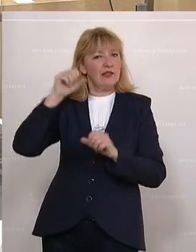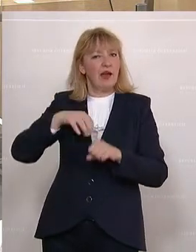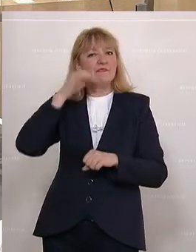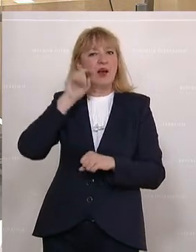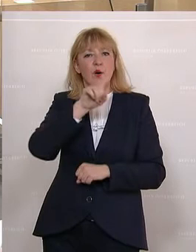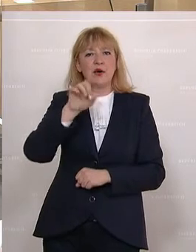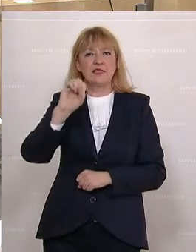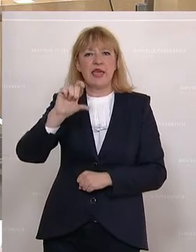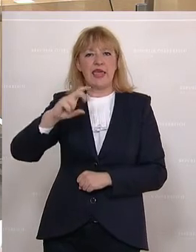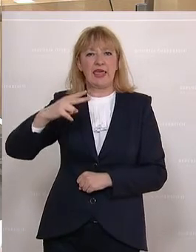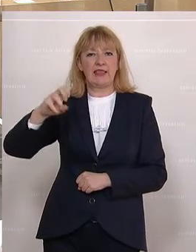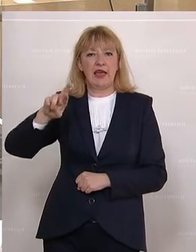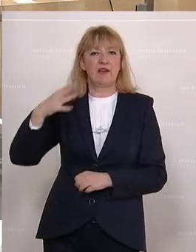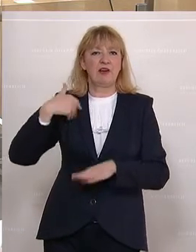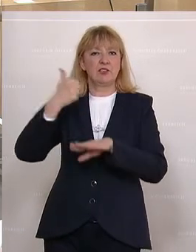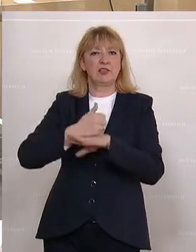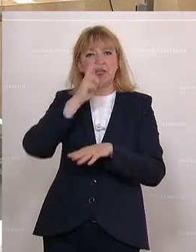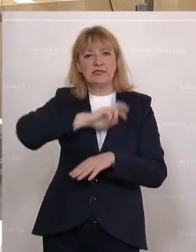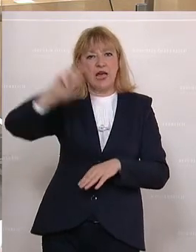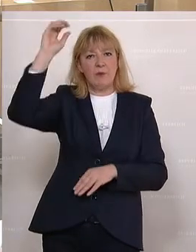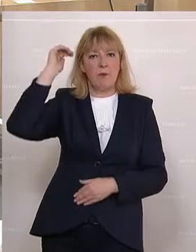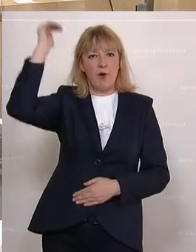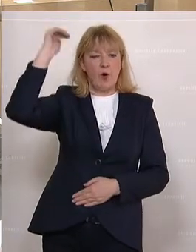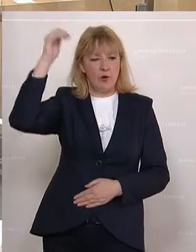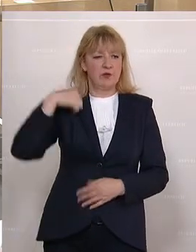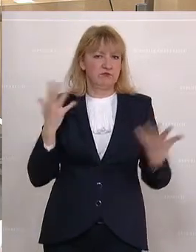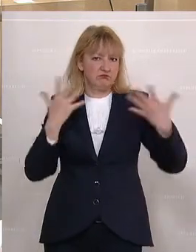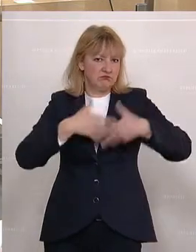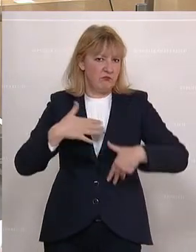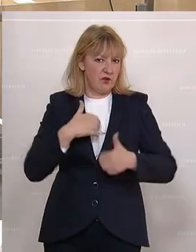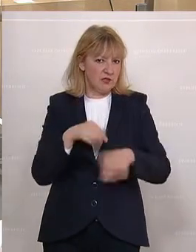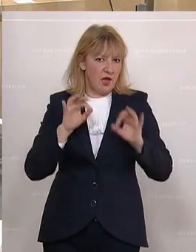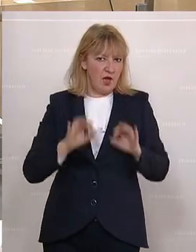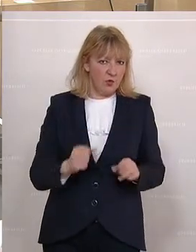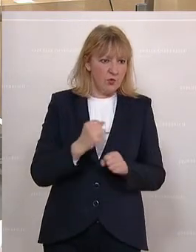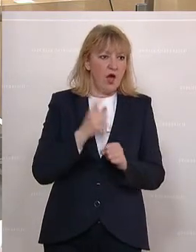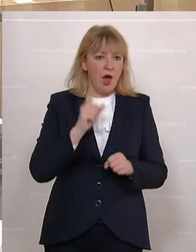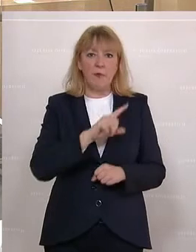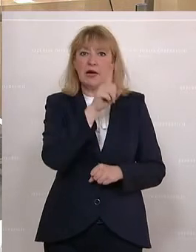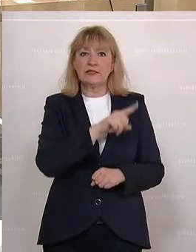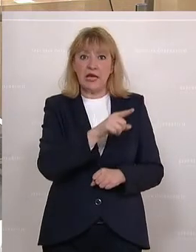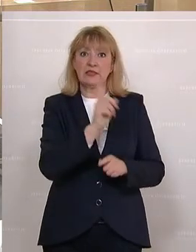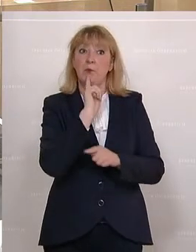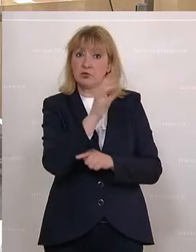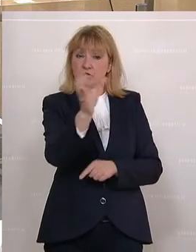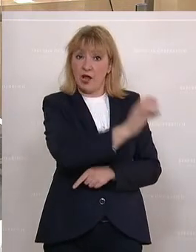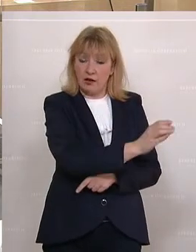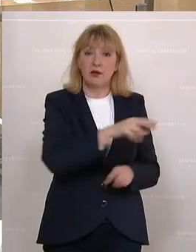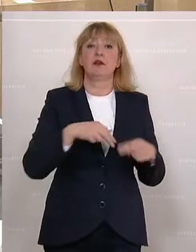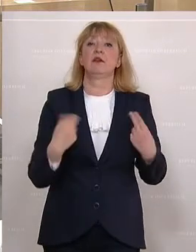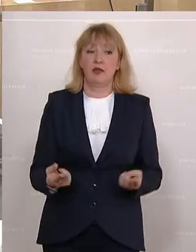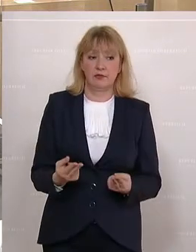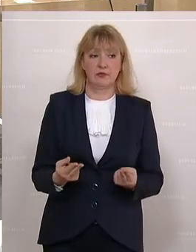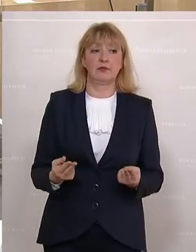hervorragende dame sie war chefin derzeit behörde ich habe hier sehr gut zusammen gearbeitet aber die bestellung dieser frau hat dazu geführt dass ist